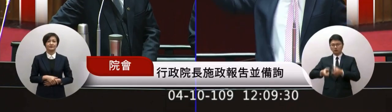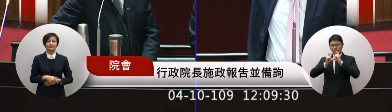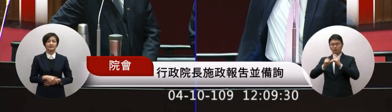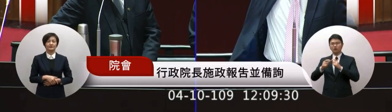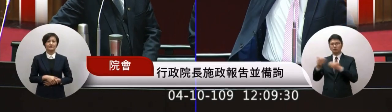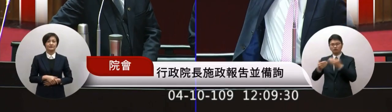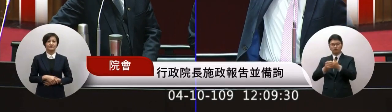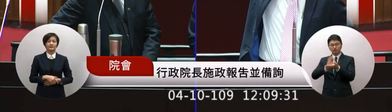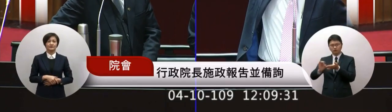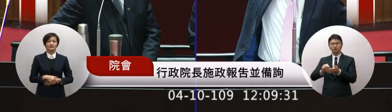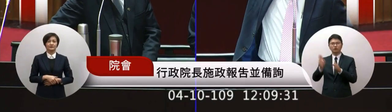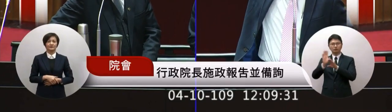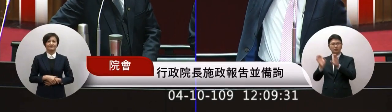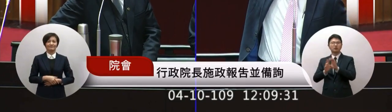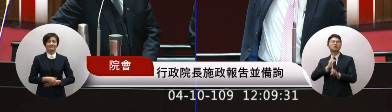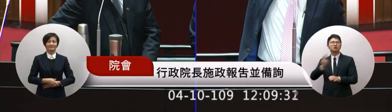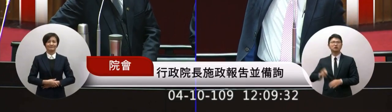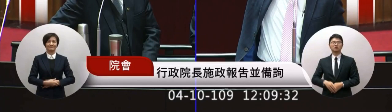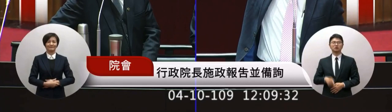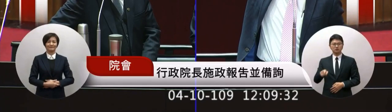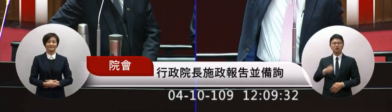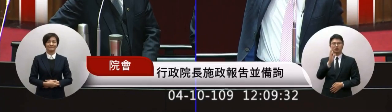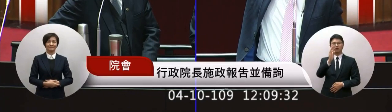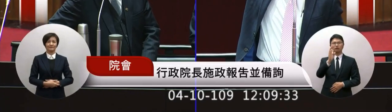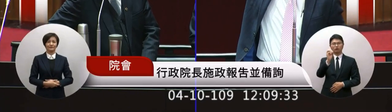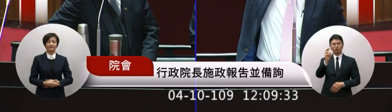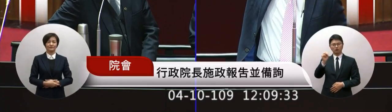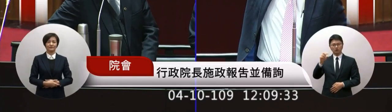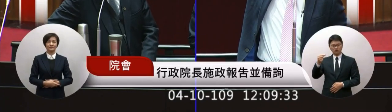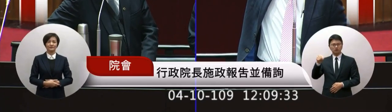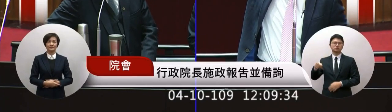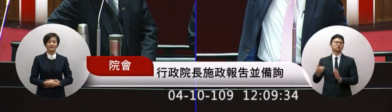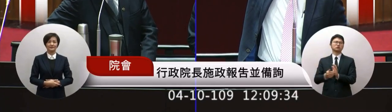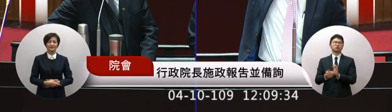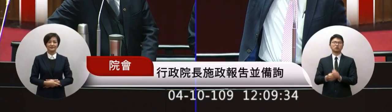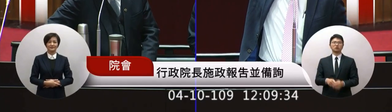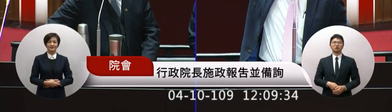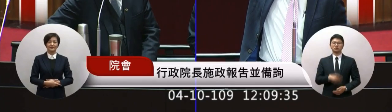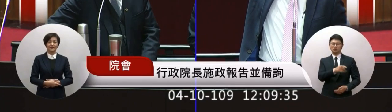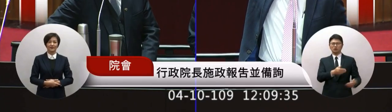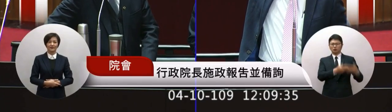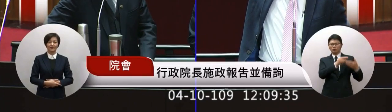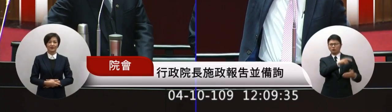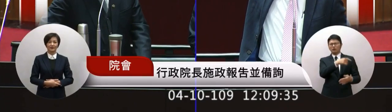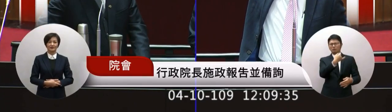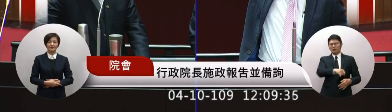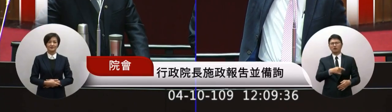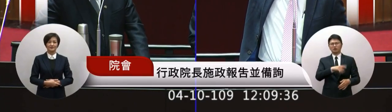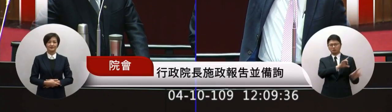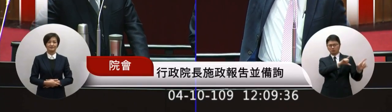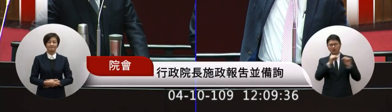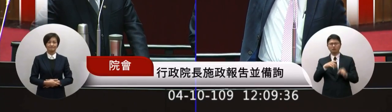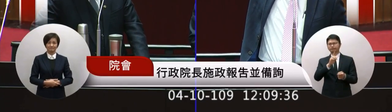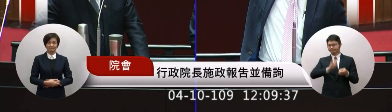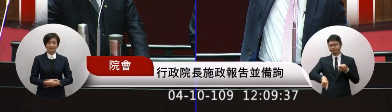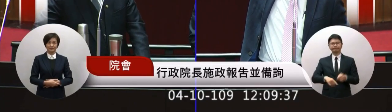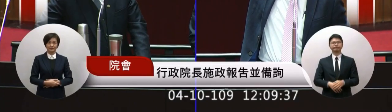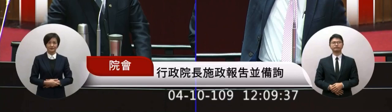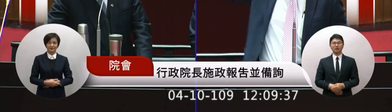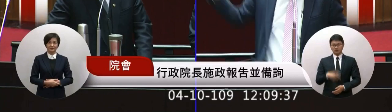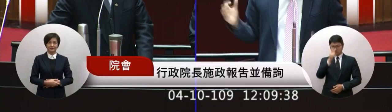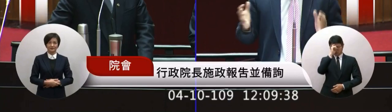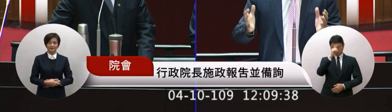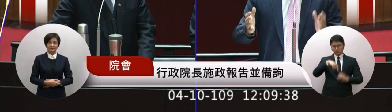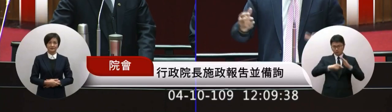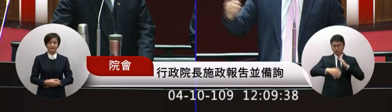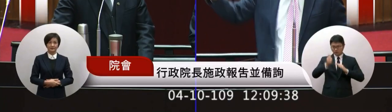对，我红山就叫风扇嘛，现在要用汉语拼音，那套中国无好用的物件，要用伫咱台湾呢。好，这个部分希望说院